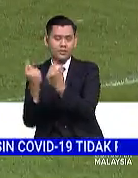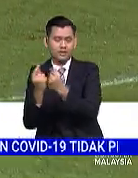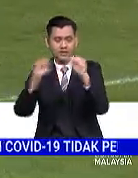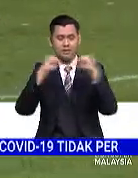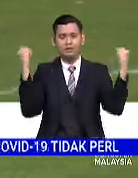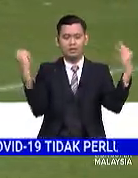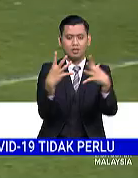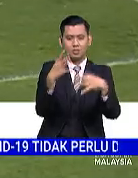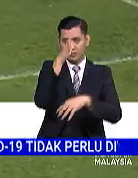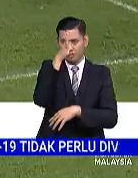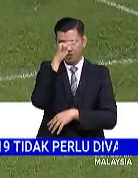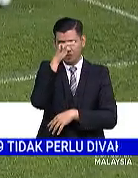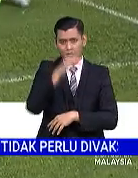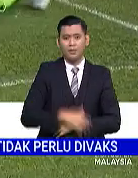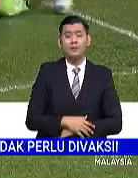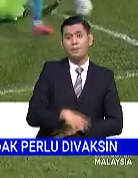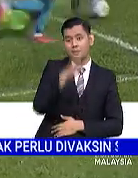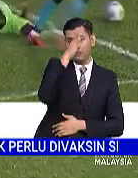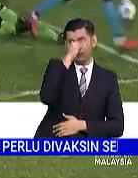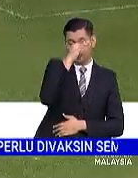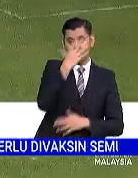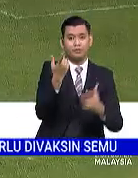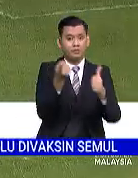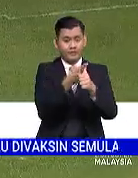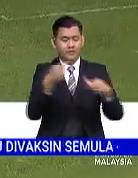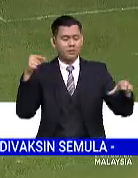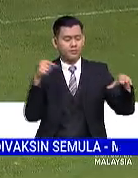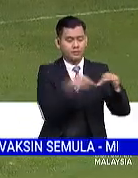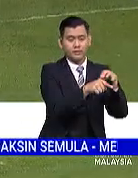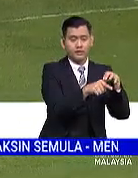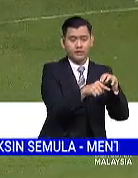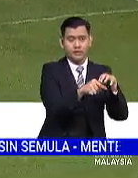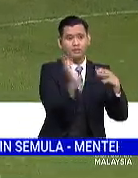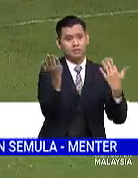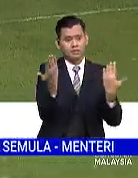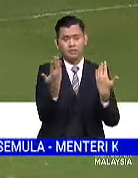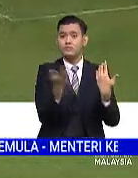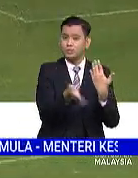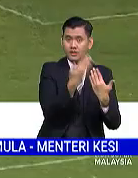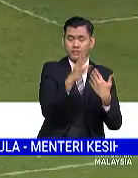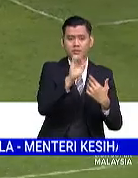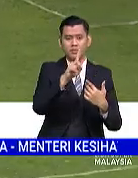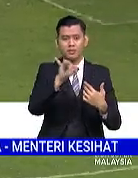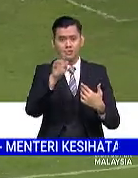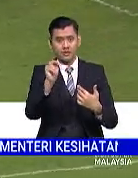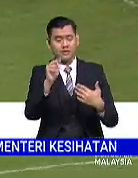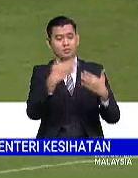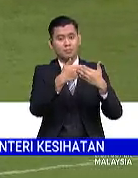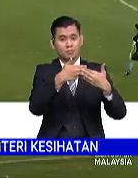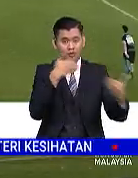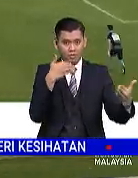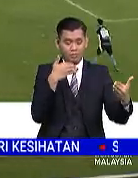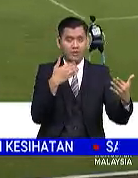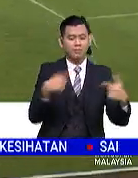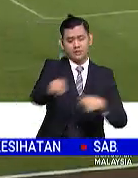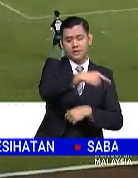Jebat. Tuan rumah terlebih dahulu memperoleh jaringan menusi sepakan penalti yang mudah disudahkan Stephen Nicolik sebelum babak pertama